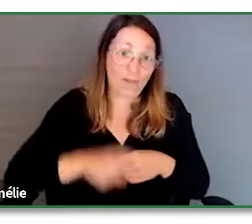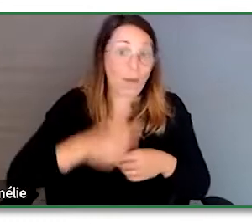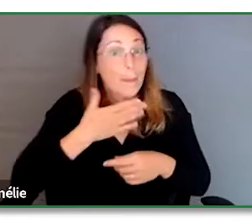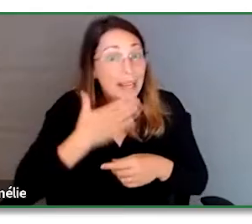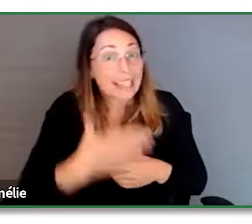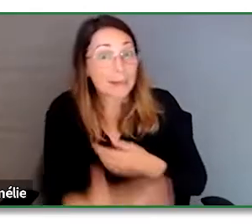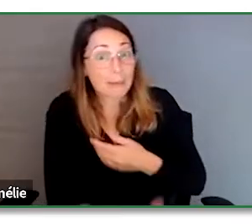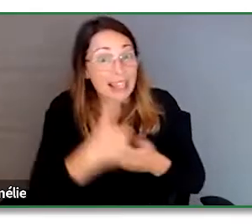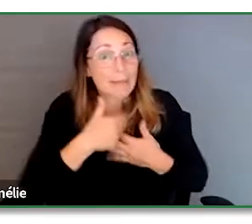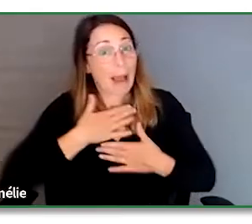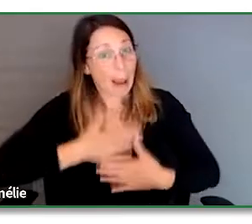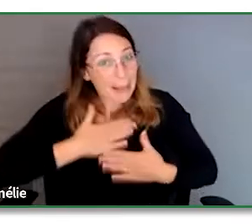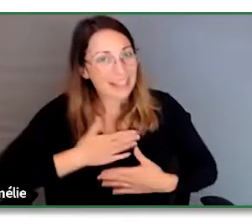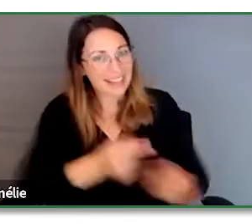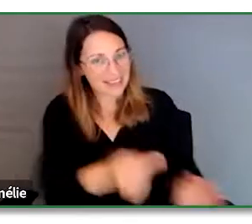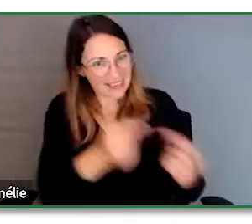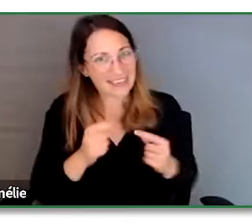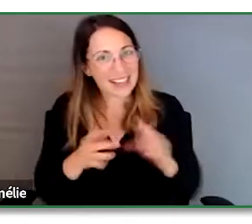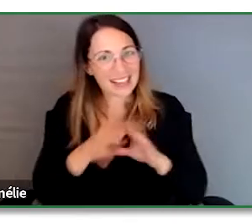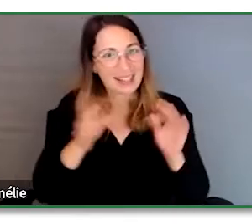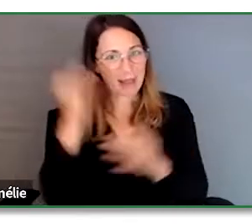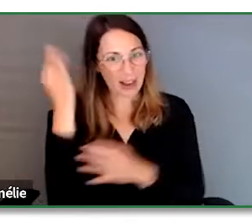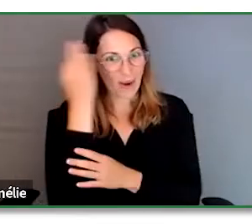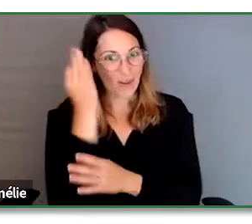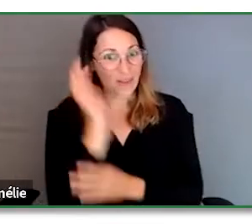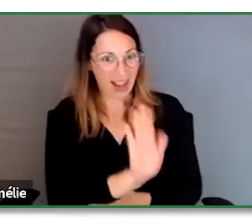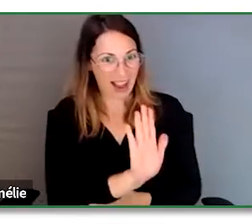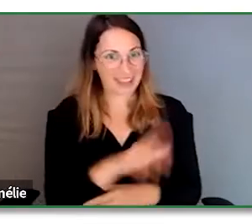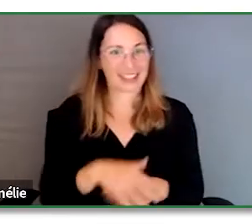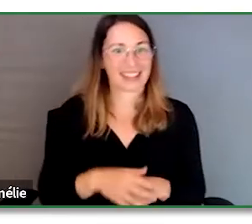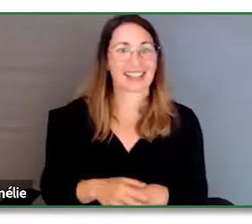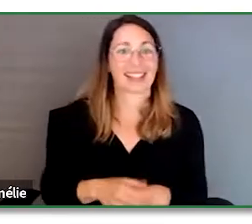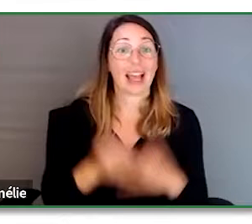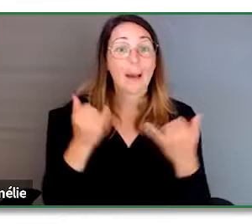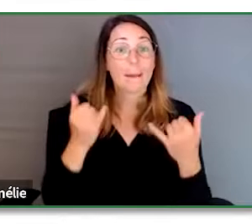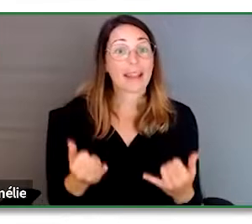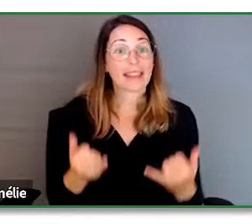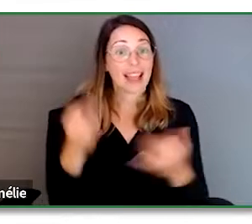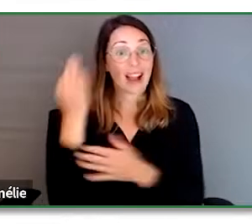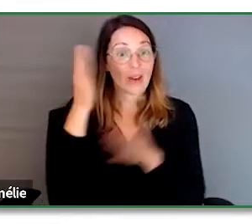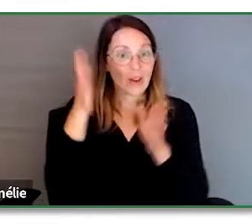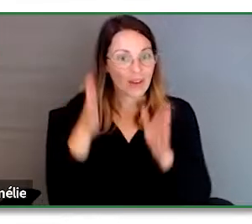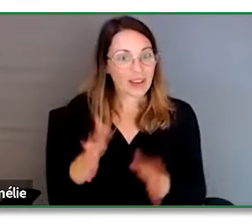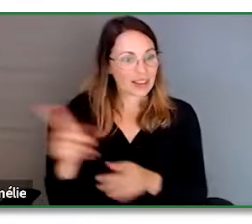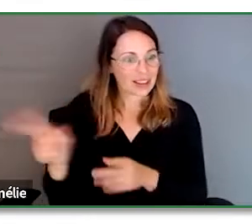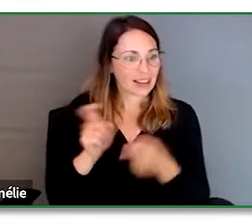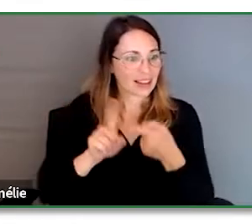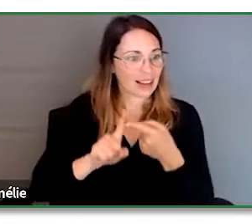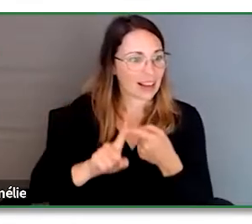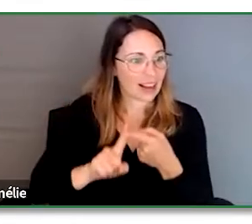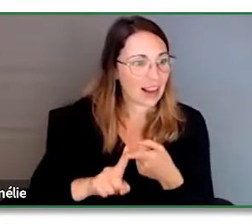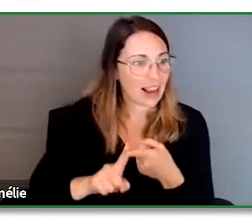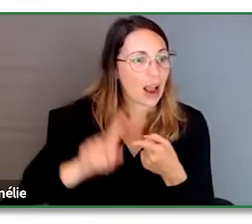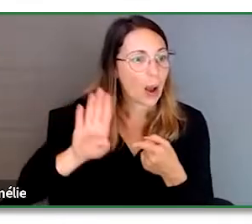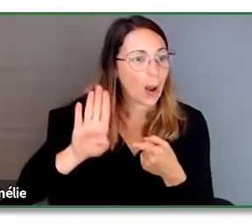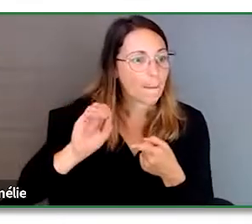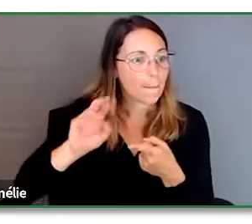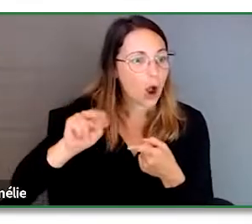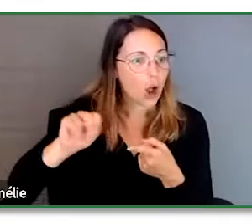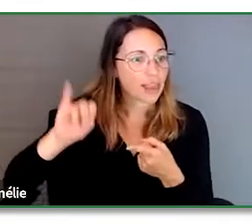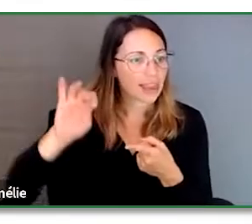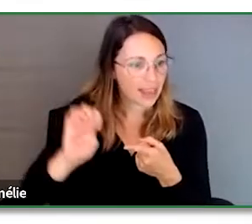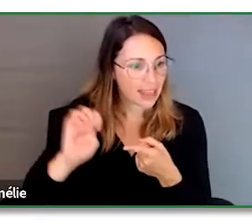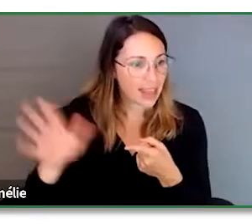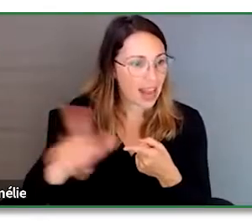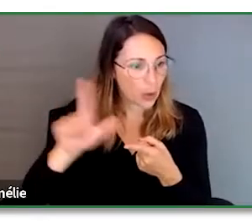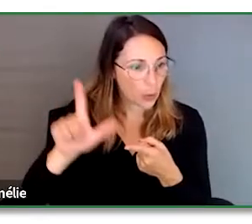Alors, nos conférenciers invités, c'est Bonnie Lukowitz et Laurie Gray. Et Laurie Gray, elles ont plus de 40 années d'expérience en